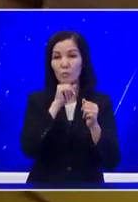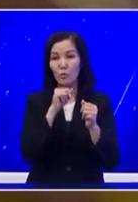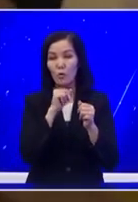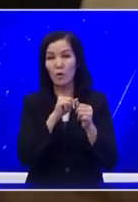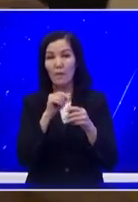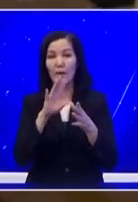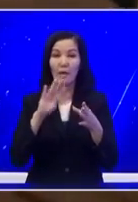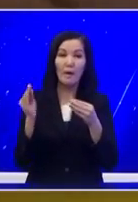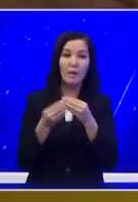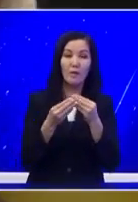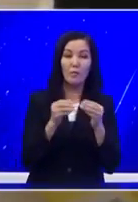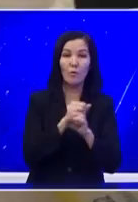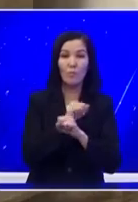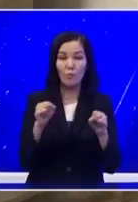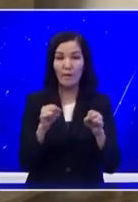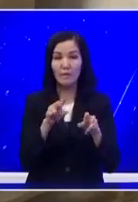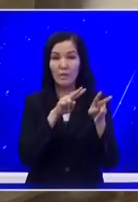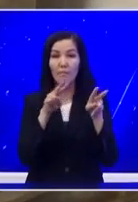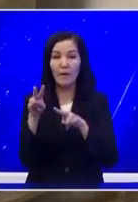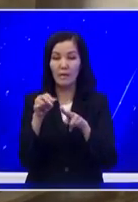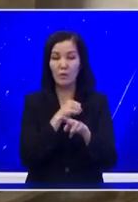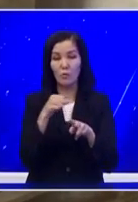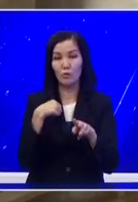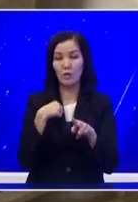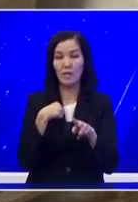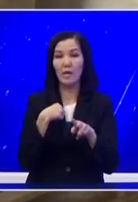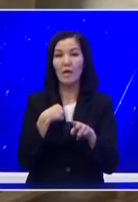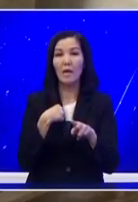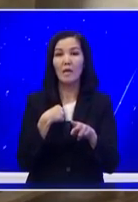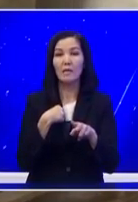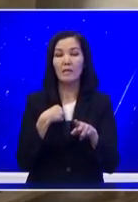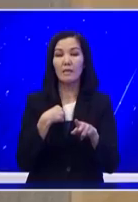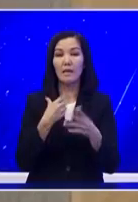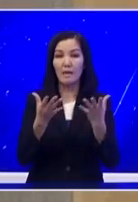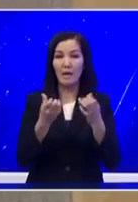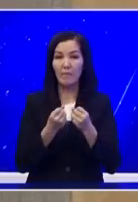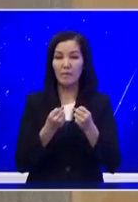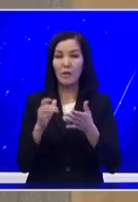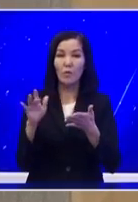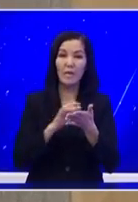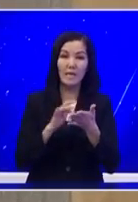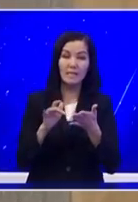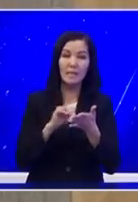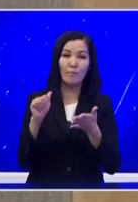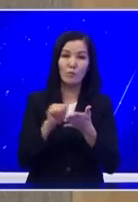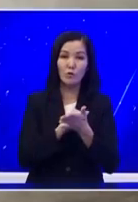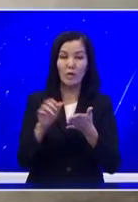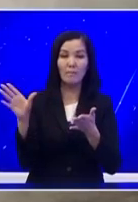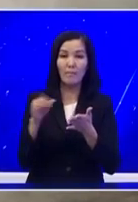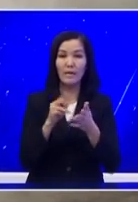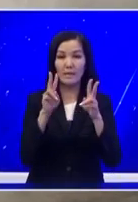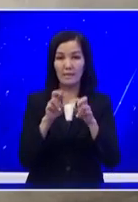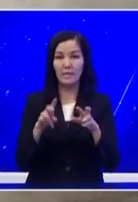жемқорлыққа қарсы күрес департаментінің мамандары бас көз болады. Жүкті өткізу, қабылдап алу, есеп құжаттары сәйкестендіріліп,